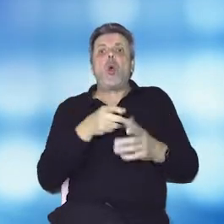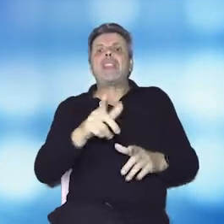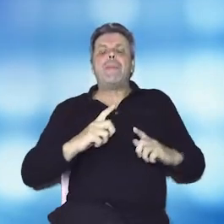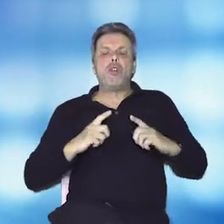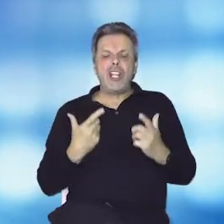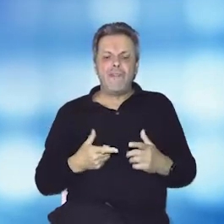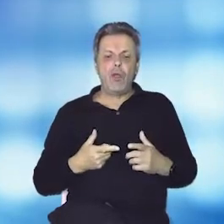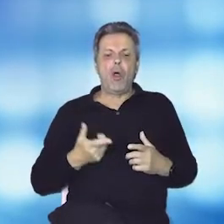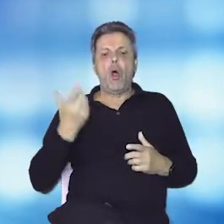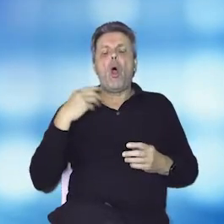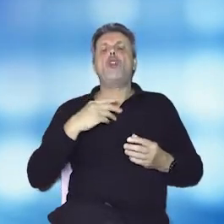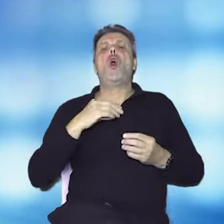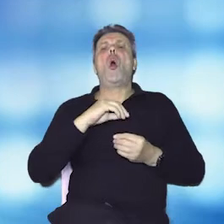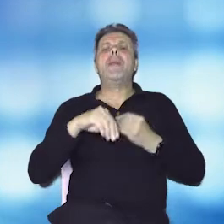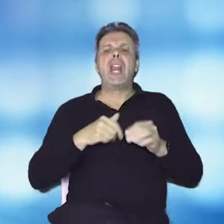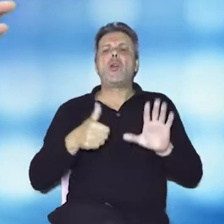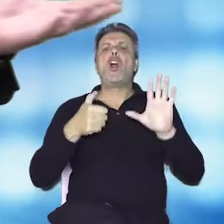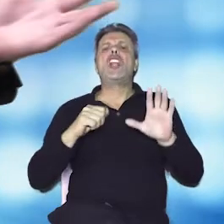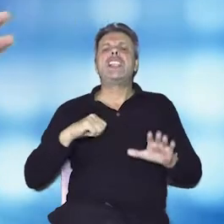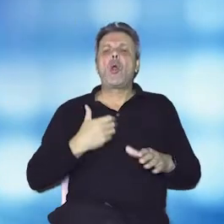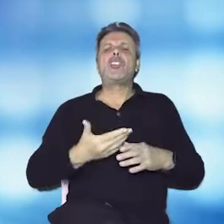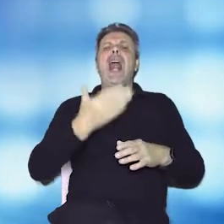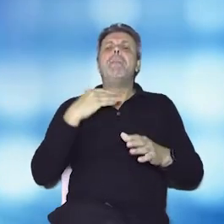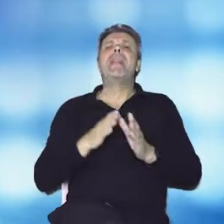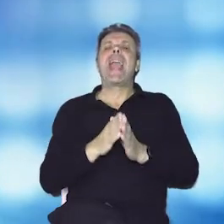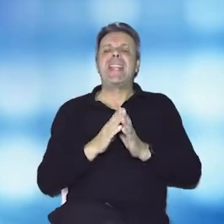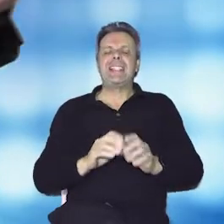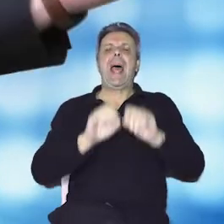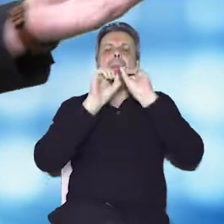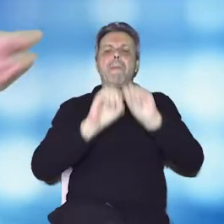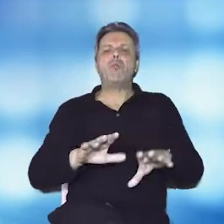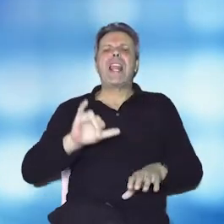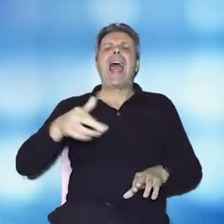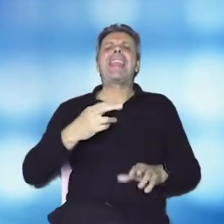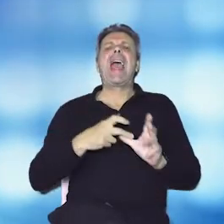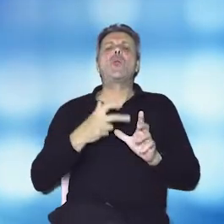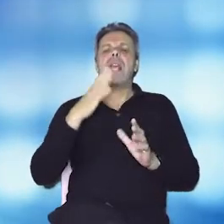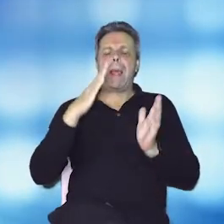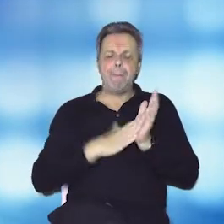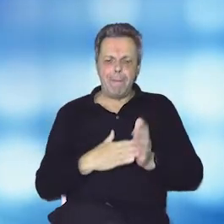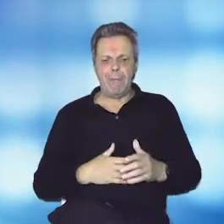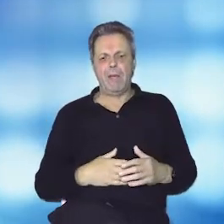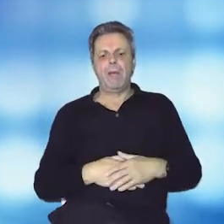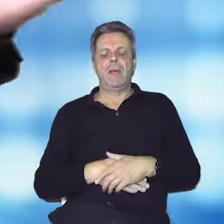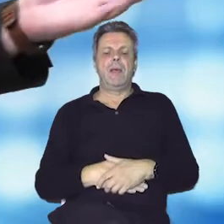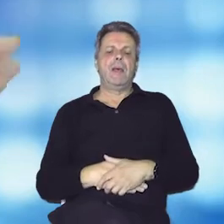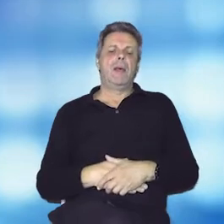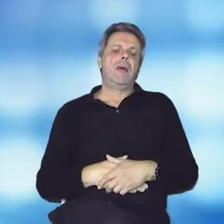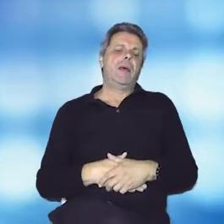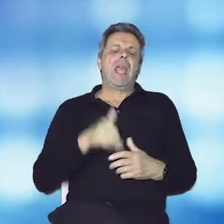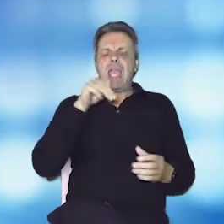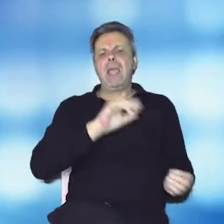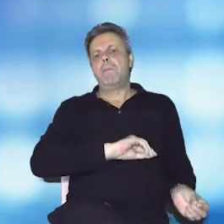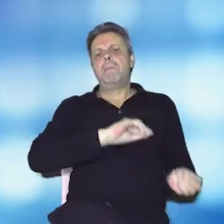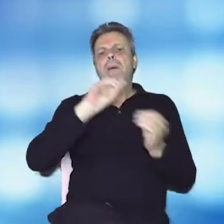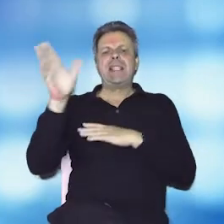živio potekao je od obitelji koja je 600. godine prije Krista napustila Jeruzalem pod vodstvom proroka i naselila se